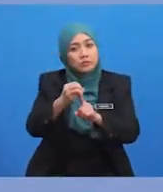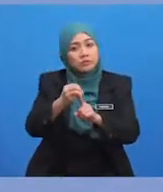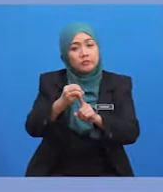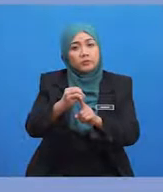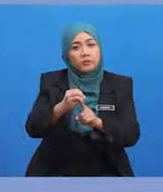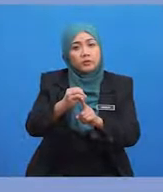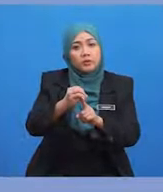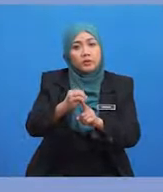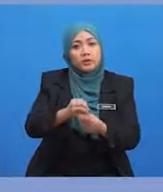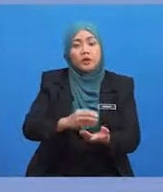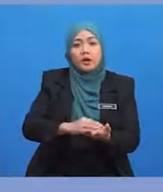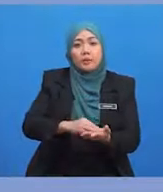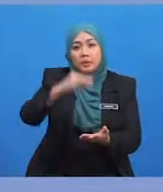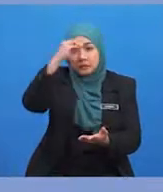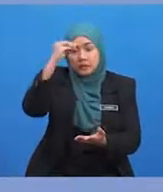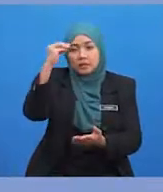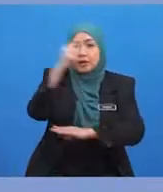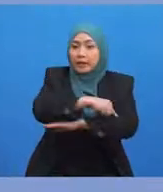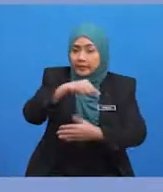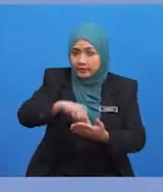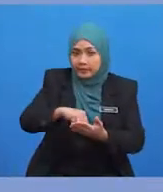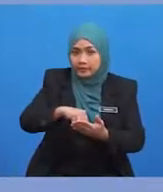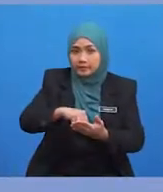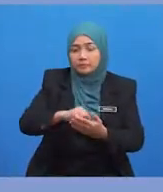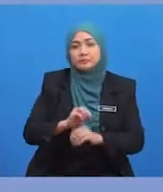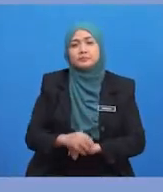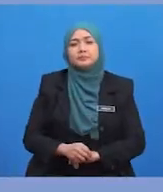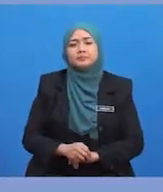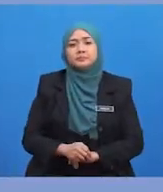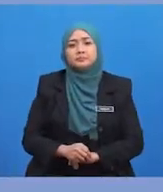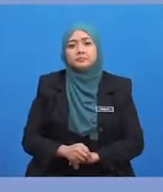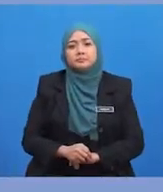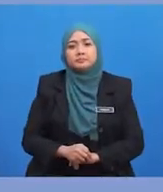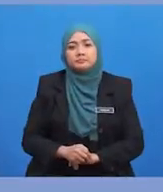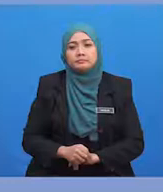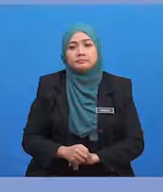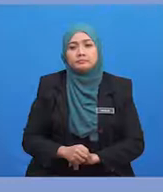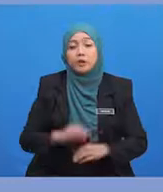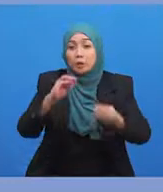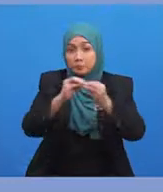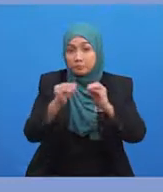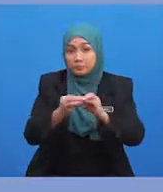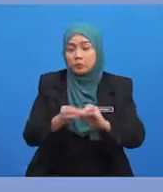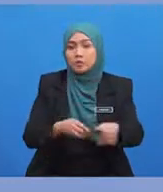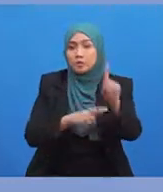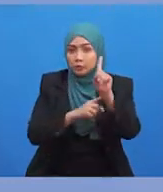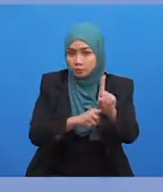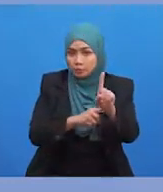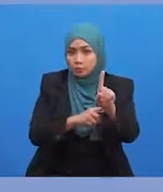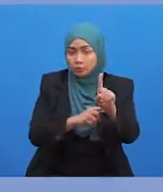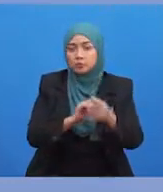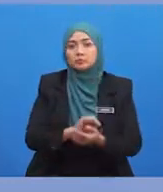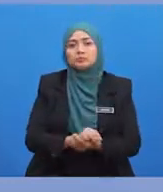mikroorganisma. Antaranya ialah, pertama, mengenal pasti jenis mikroorganisma